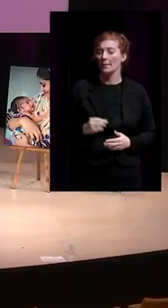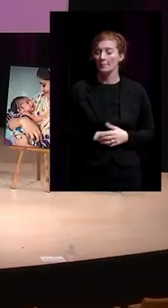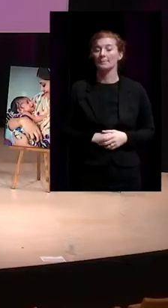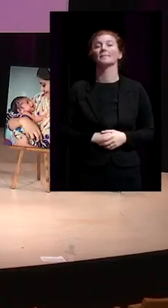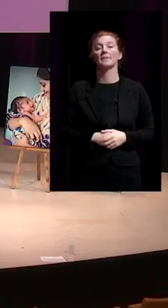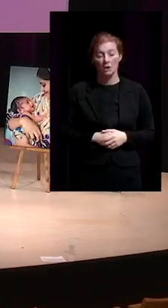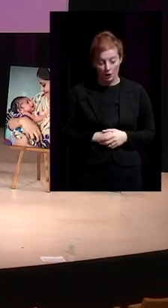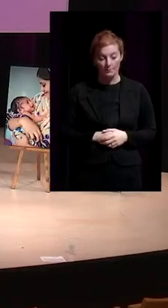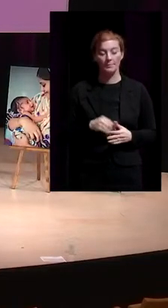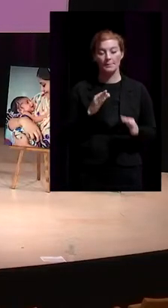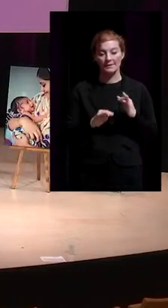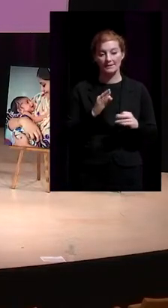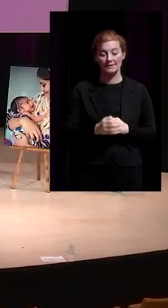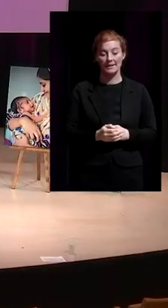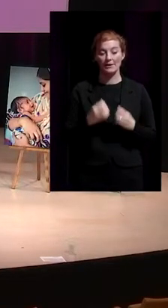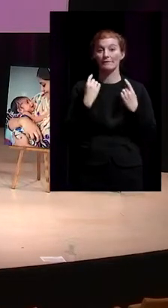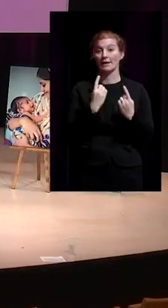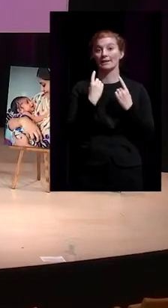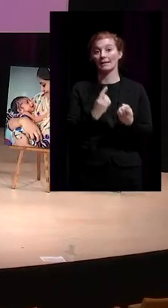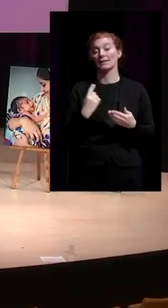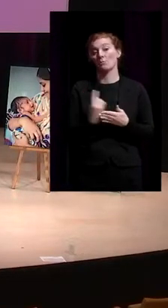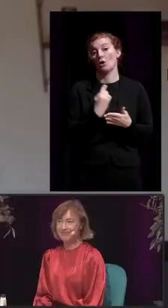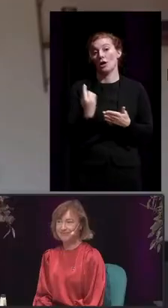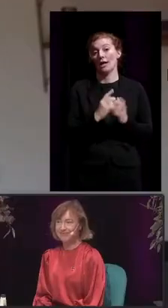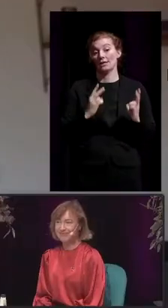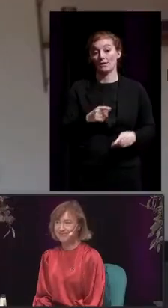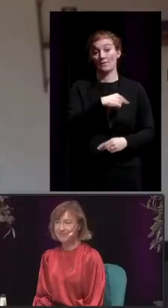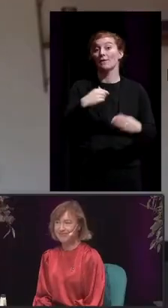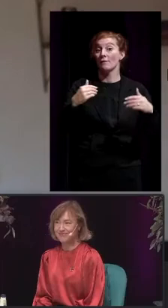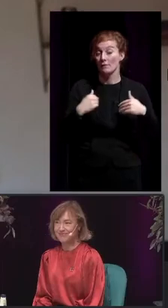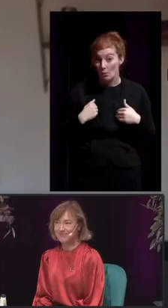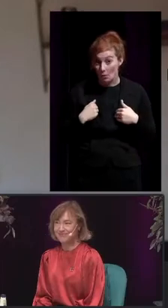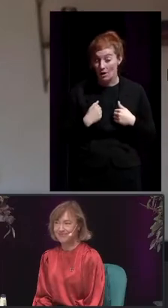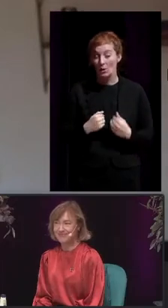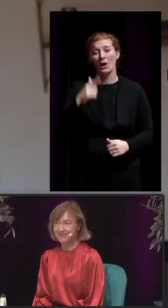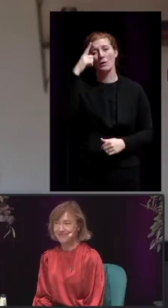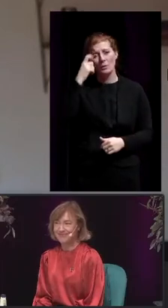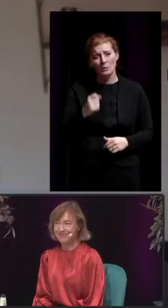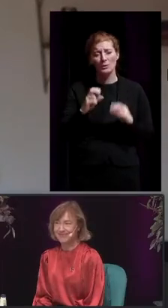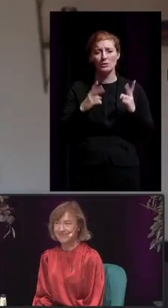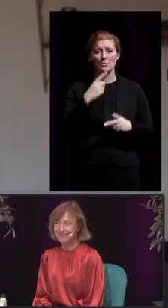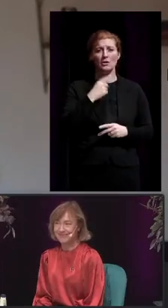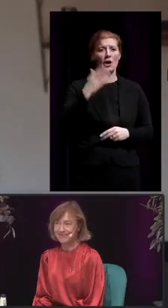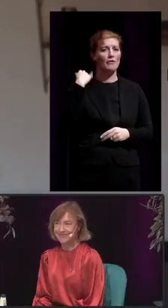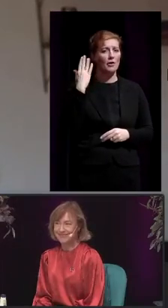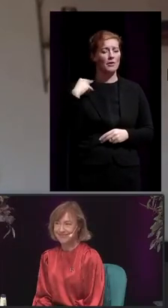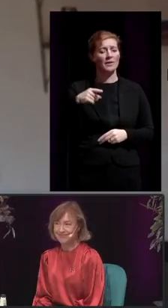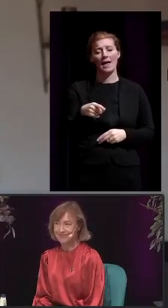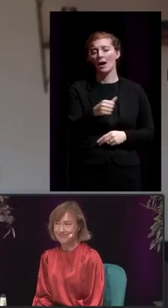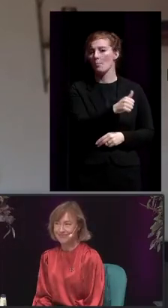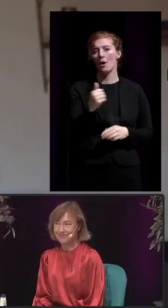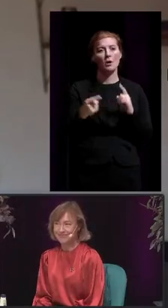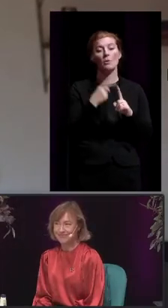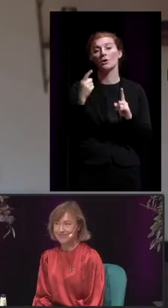Ja, det är en fantastisk möjlighet som vi får här. Och jag tror som sagt att det här är bara början på